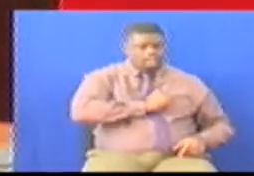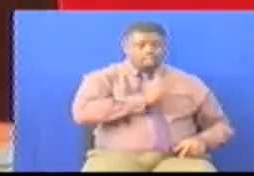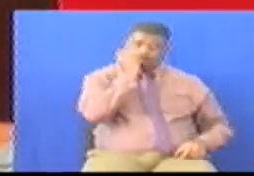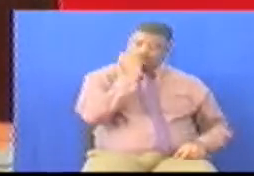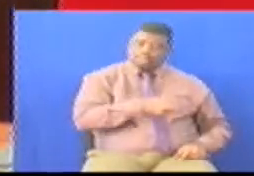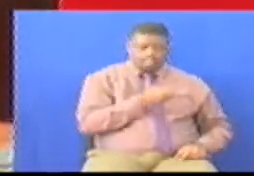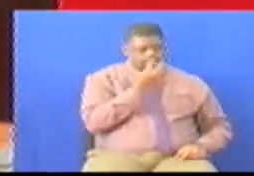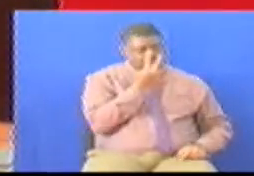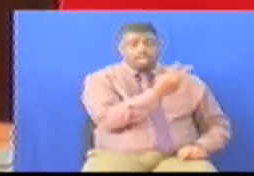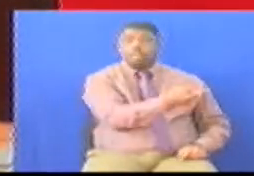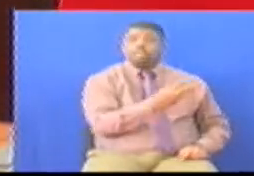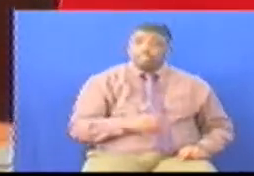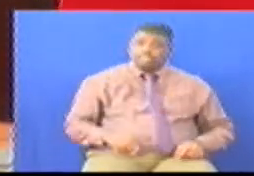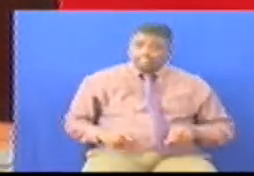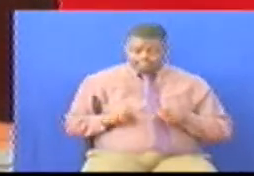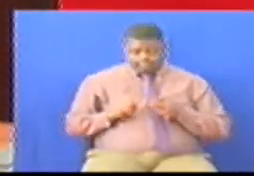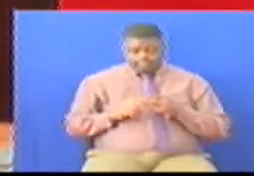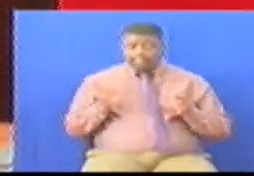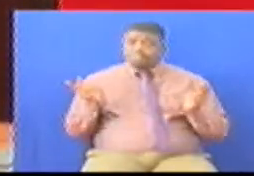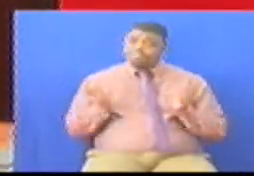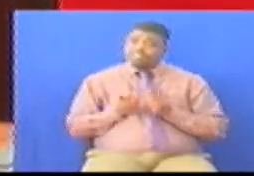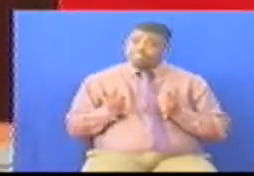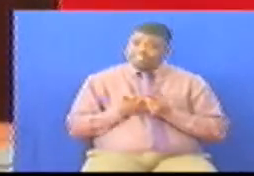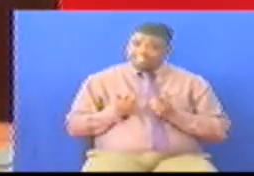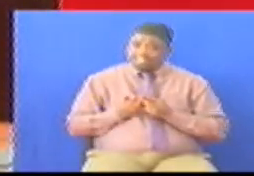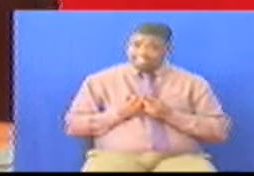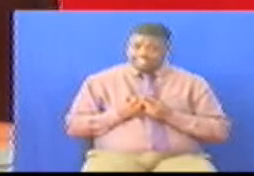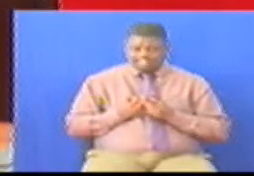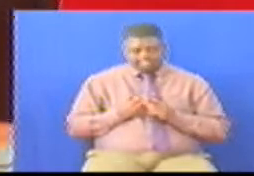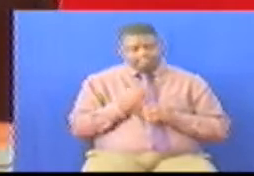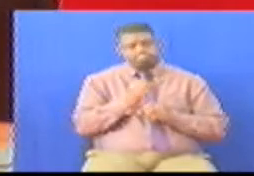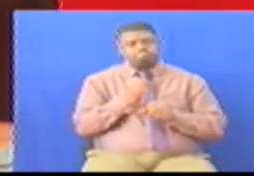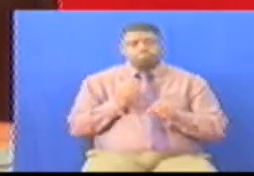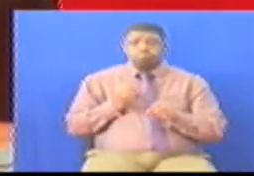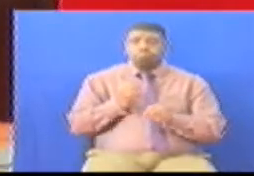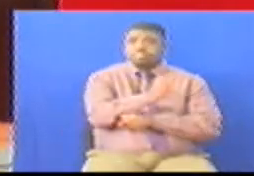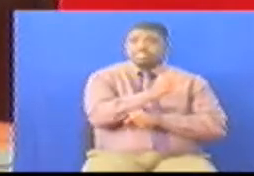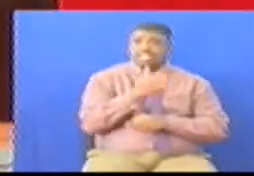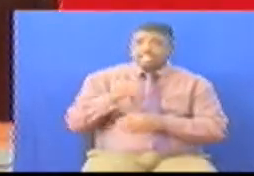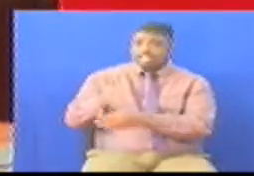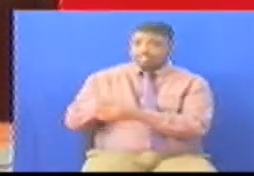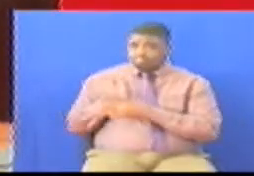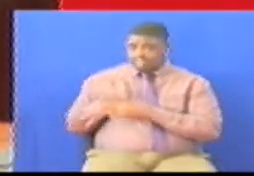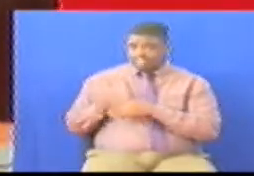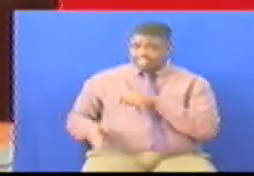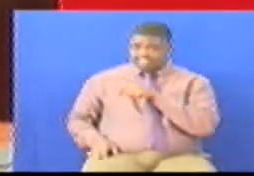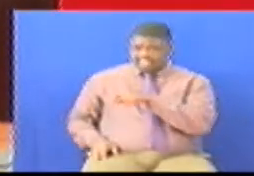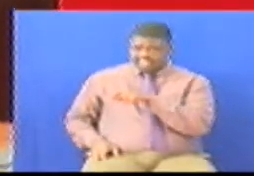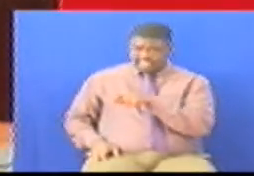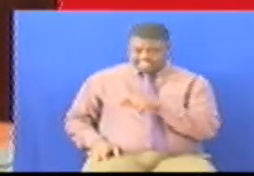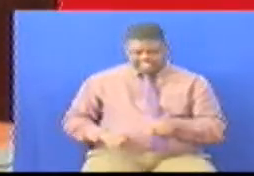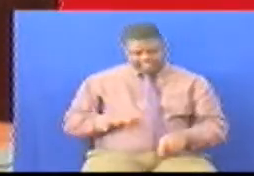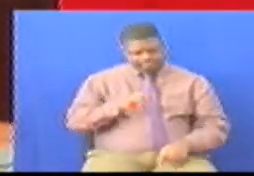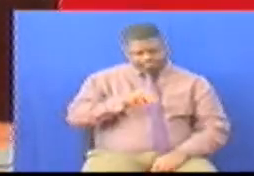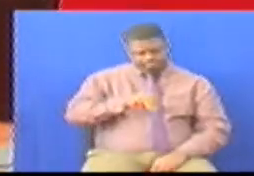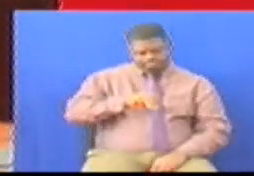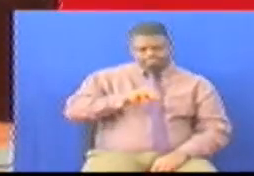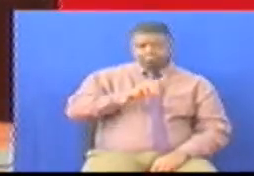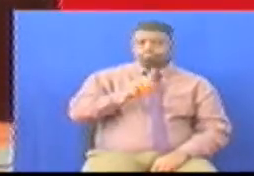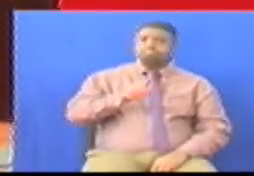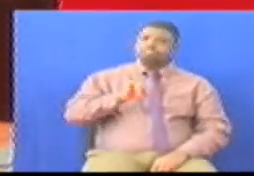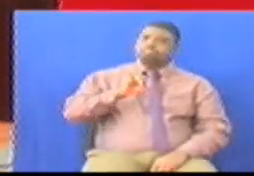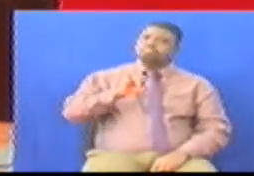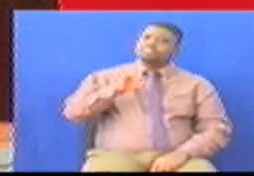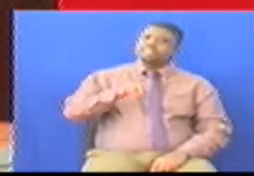liangaliwe. Lakini Mheshimiwa Spika, vile vile pia kwenye swala la Mzinga Holding Company Limited. Hii kampuni Mheshimiwa imekuwa inapata hasara